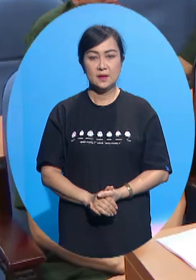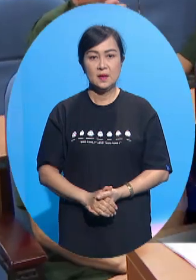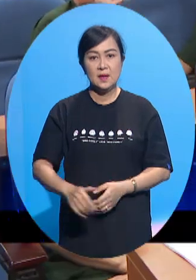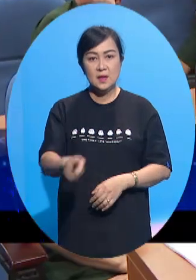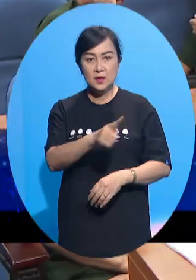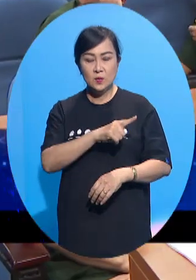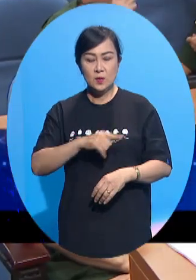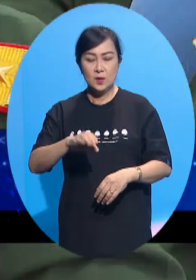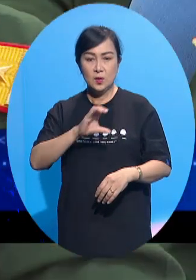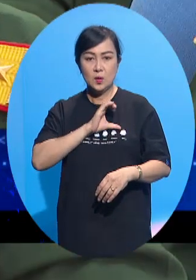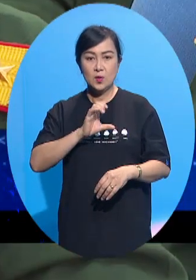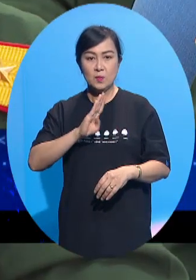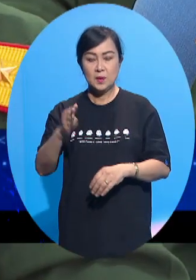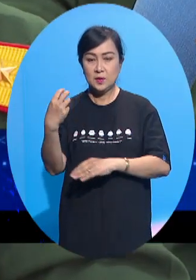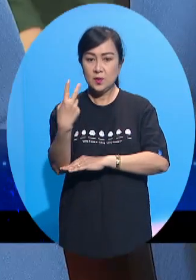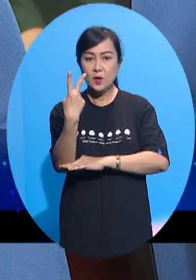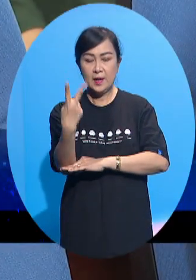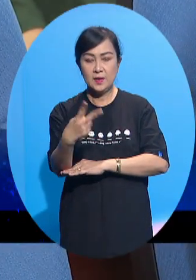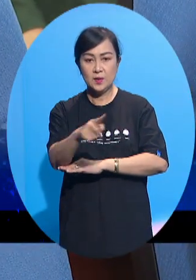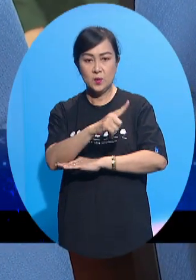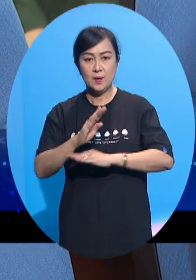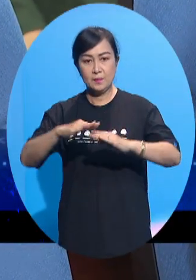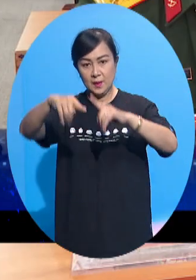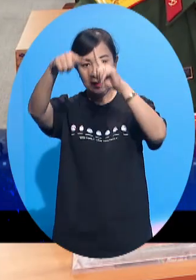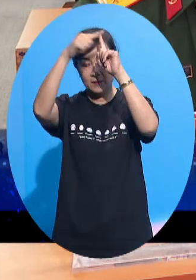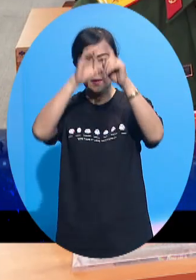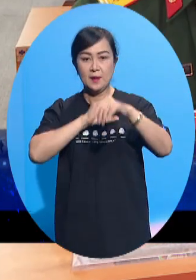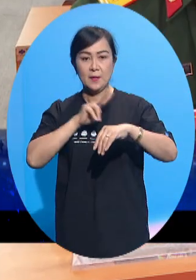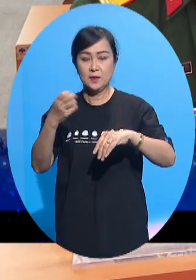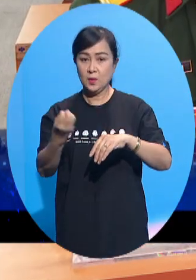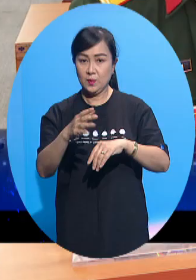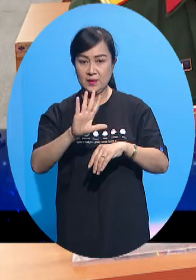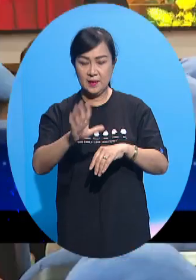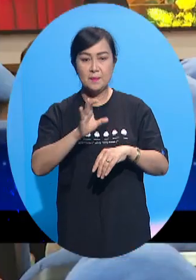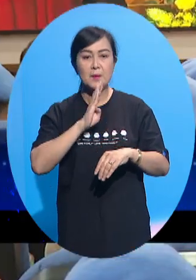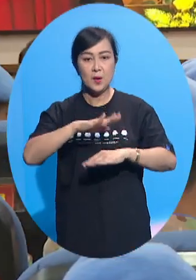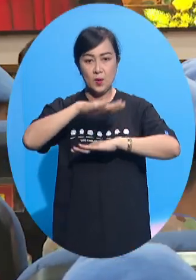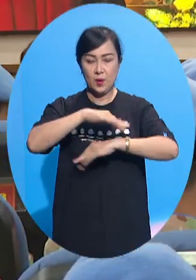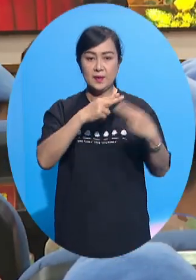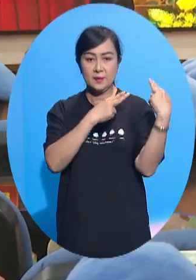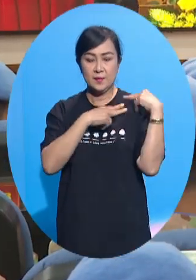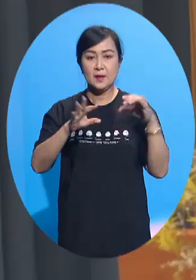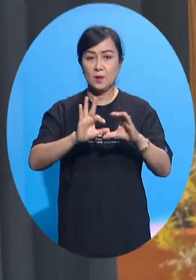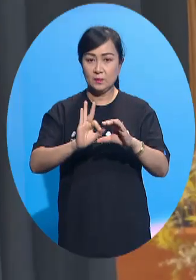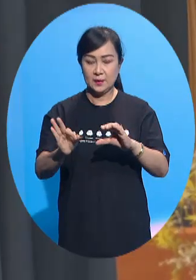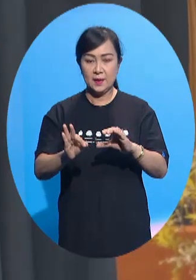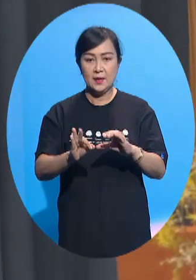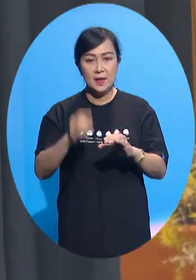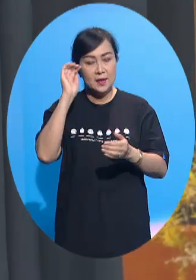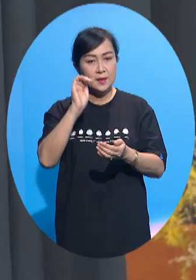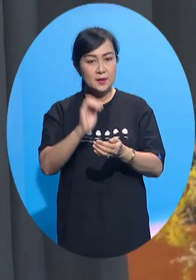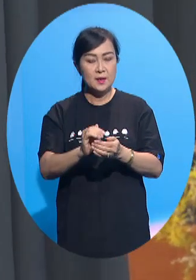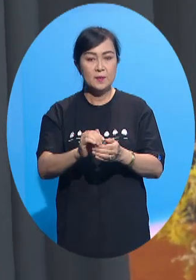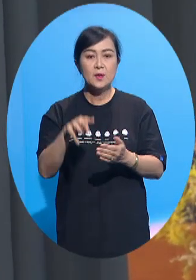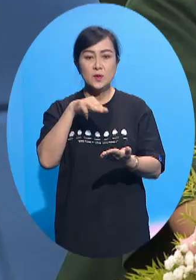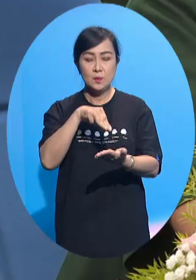Tại hội nghị, chỉ huy đội công binh số 2 và chỉ huy bệnh viện dã chiến cấp 2 số 5 báo cáo kết quả nhiệm kỳ công tác, rút bài học kinh nghiệm trong